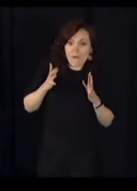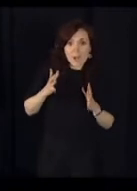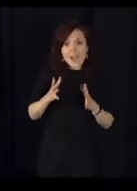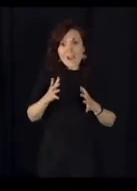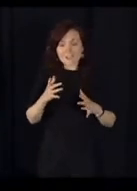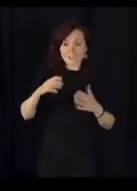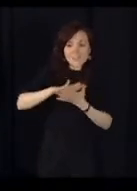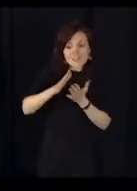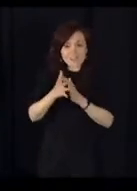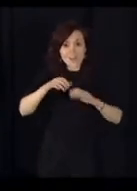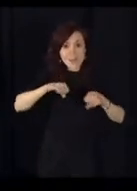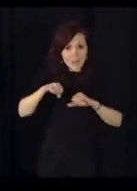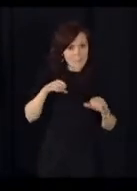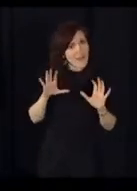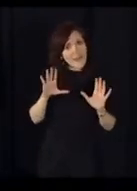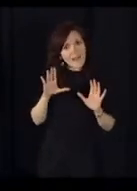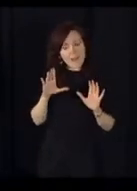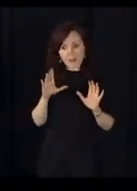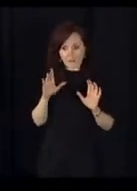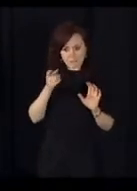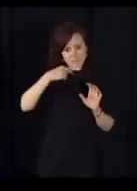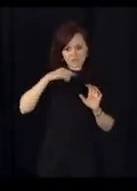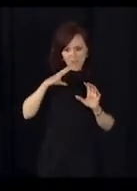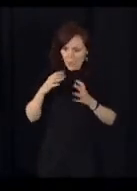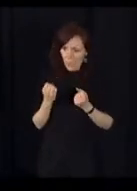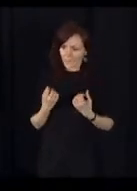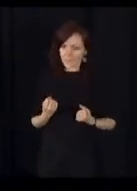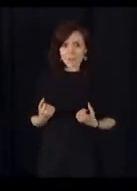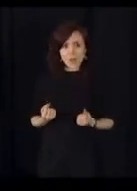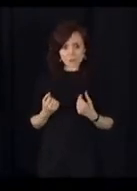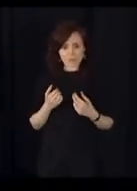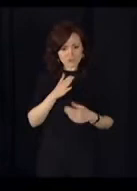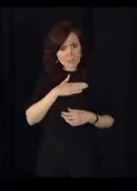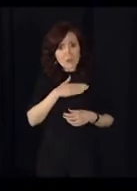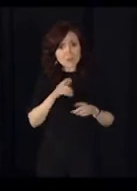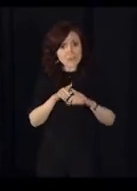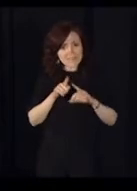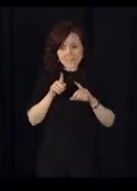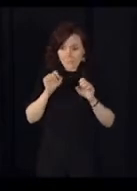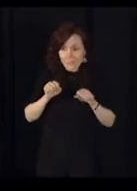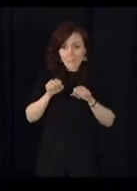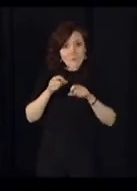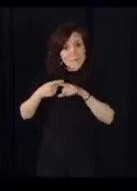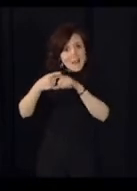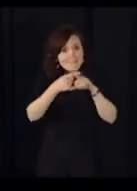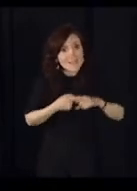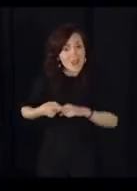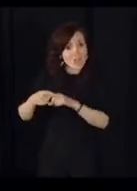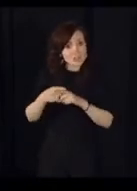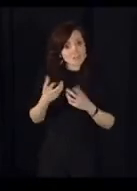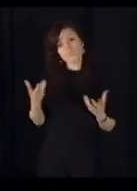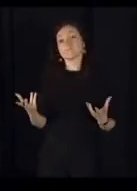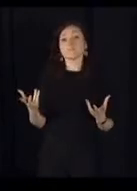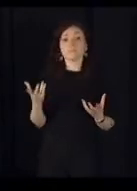Pourtant, nous avons des compétences à faire valoir et de la générosité à partager, nous sommes d'accord. Alors voilà,